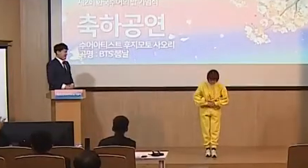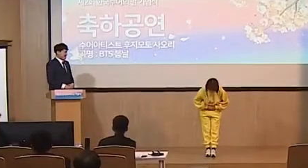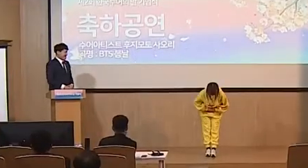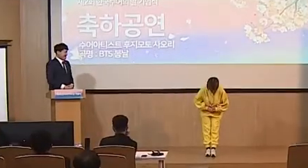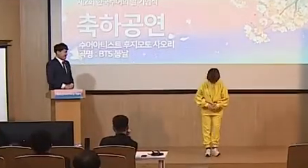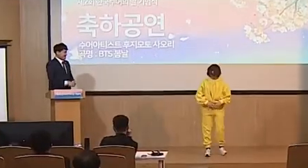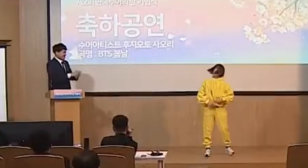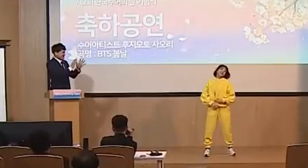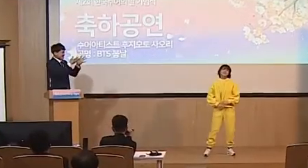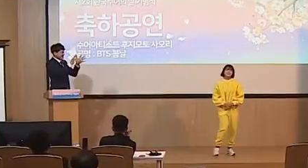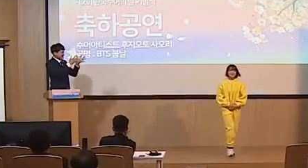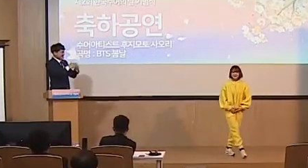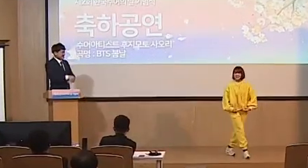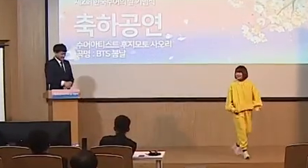복지TV 뉴스 박순용입니다.